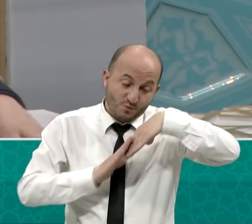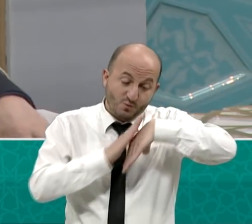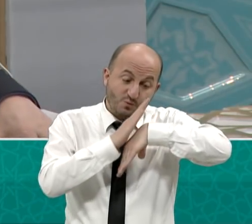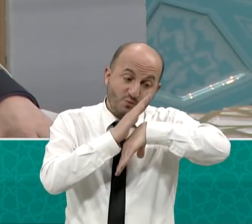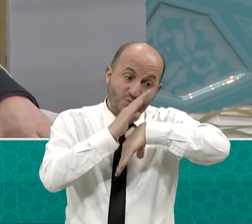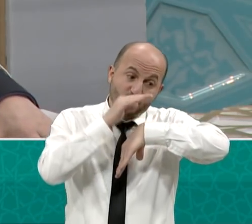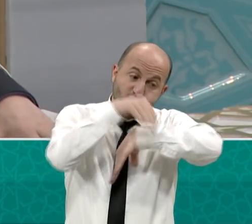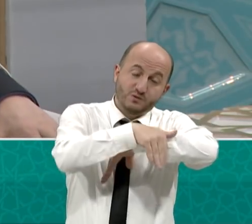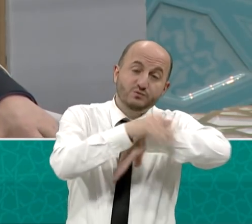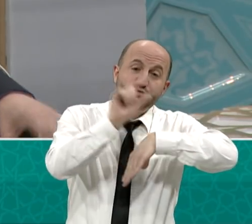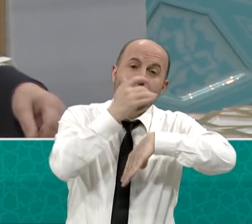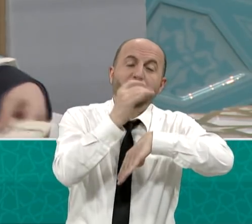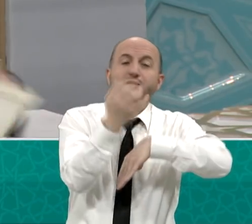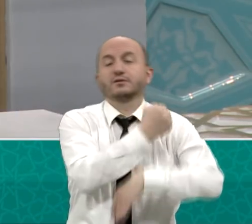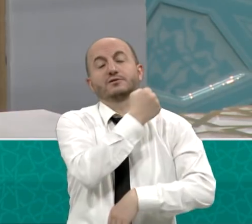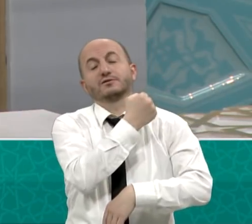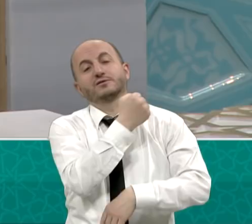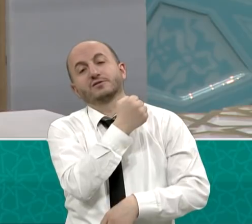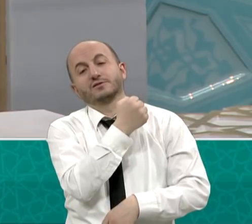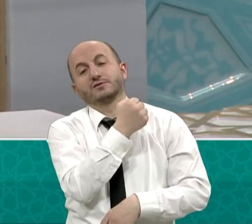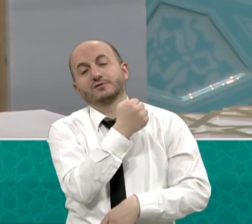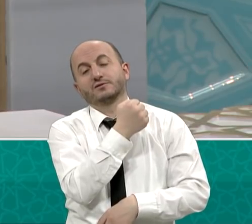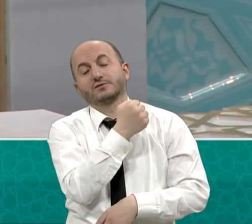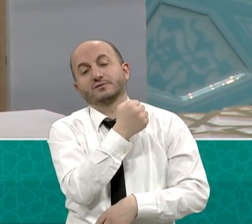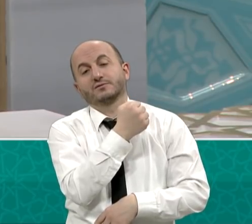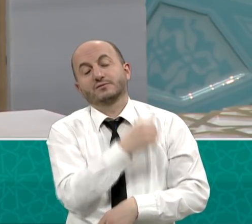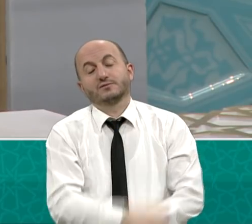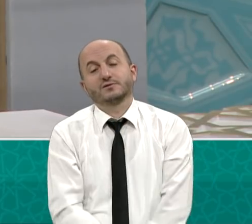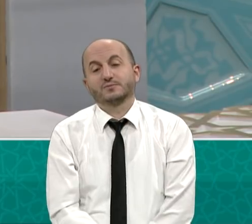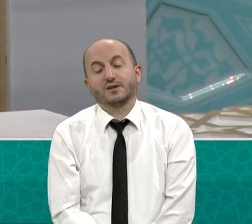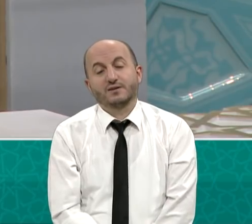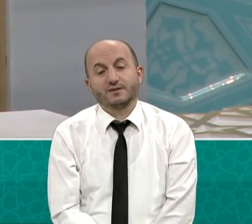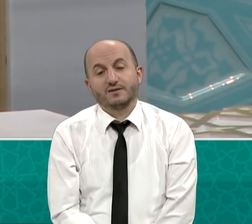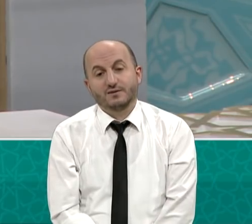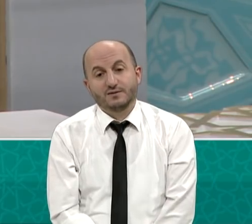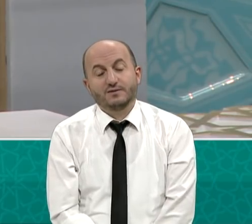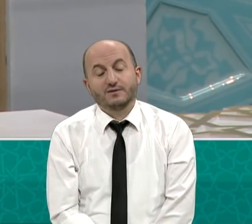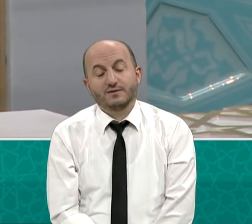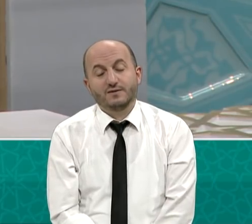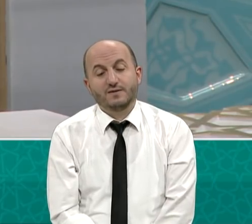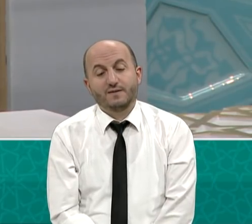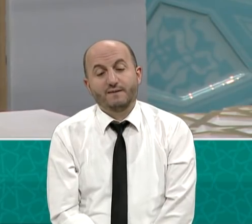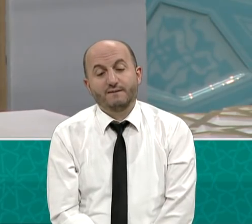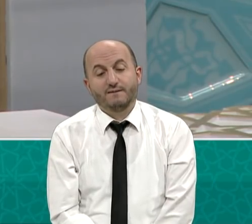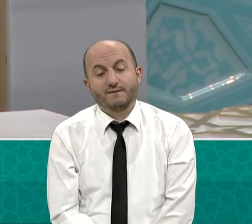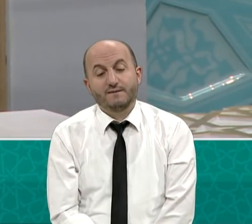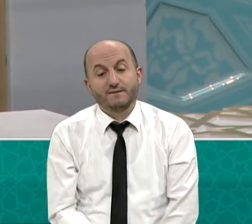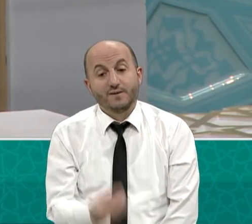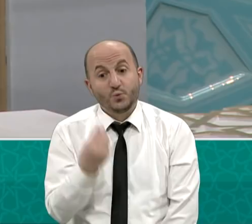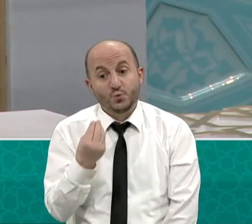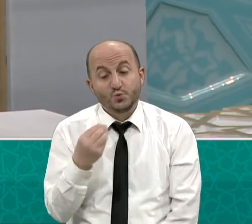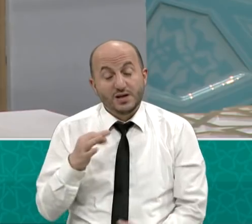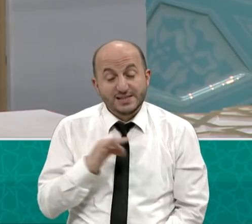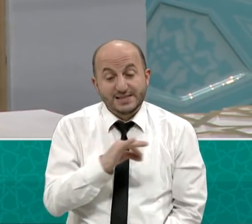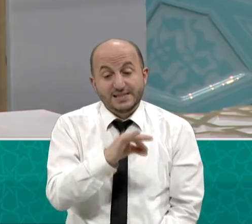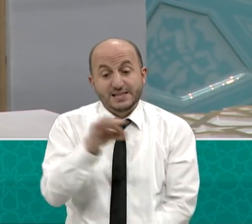cenneti elde edeceksiniz. Cenneti, Eshab-ül Meymene diyerek Rabbimizin bildirdiği o güzel insanların